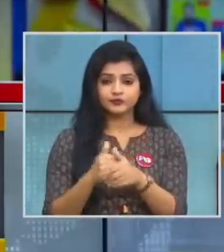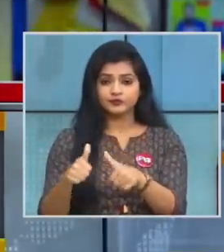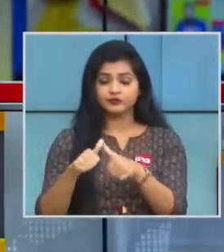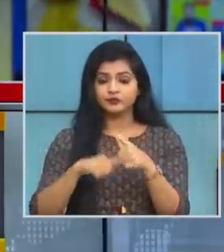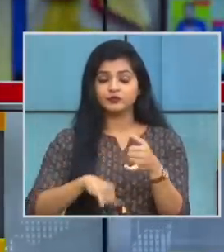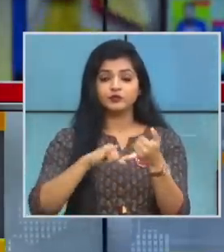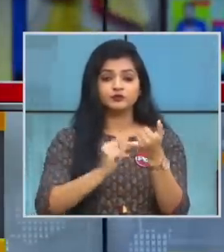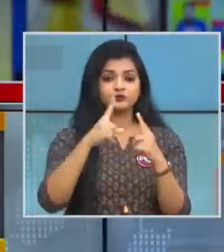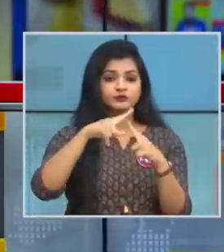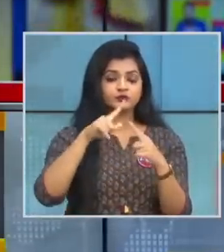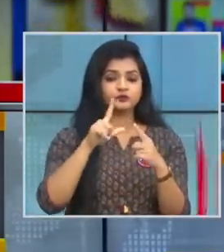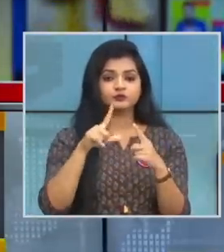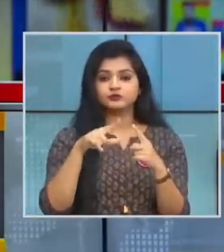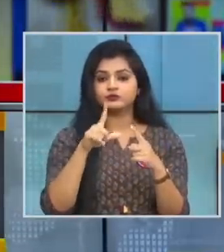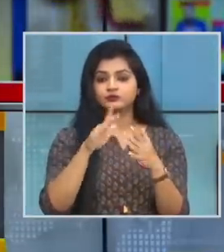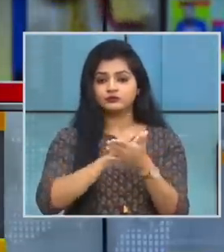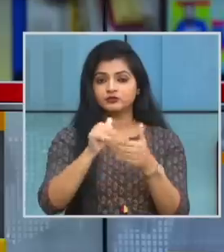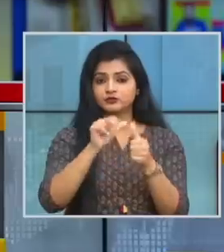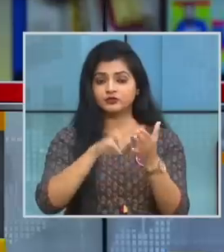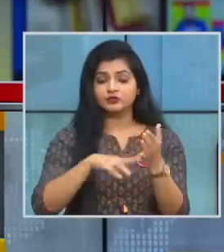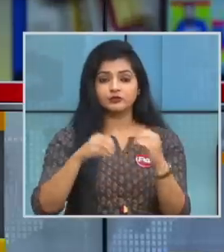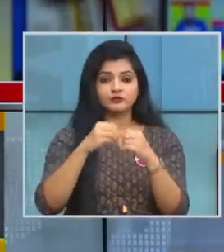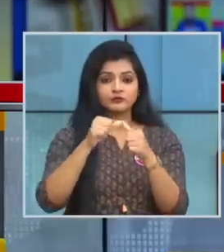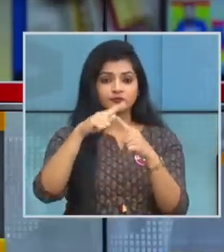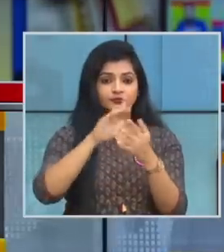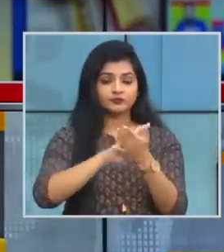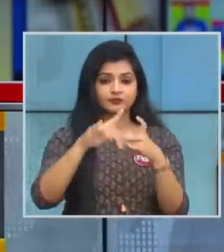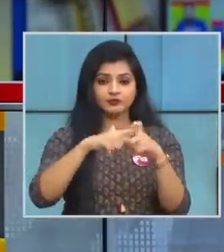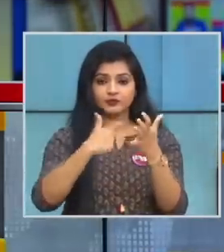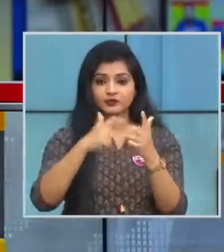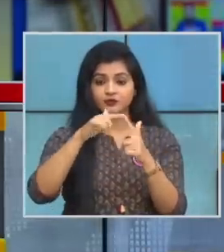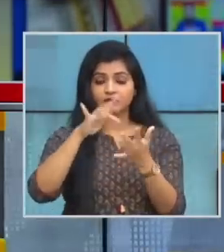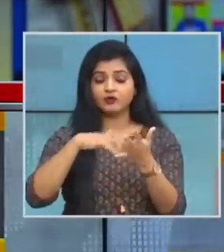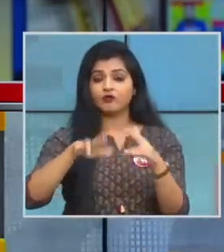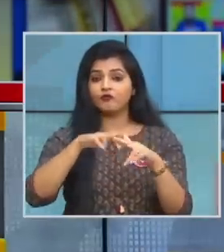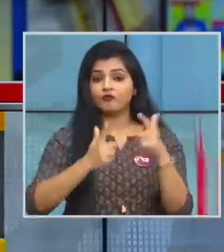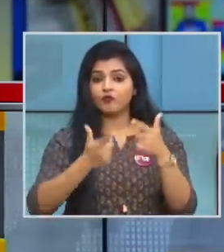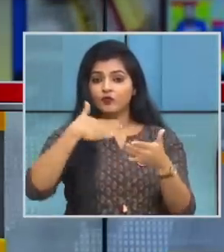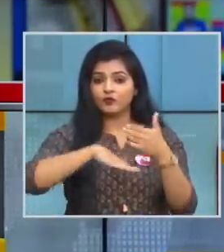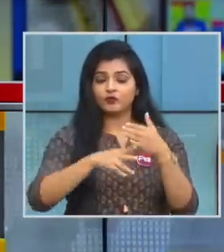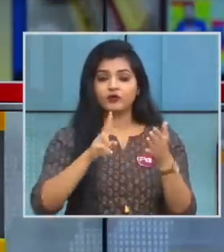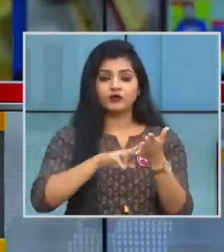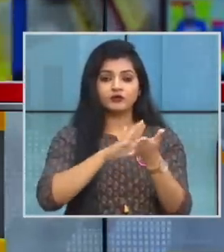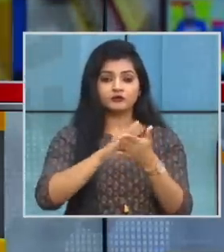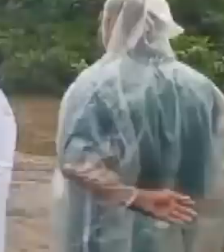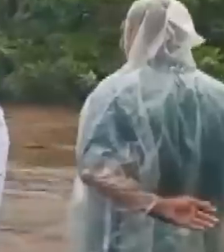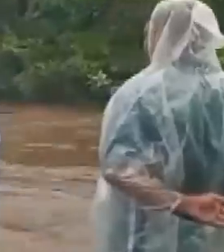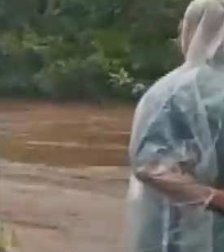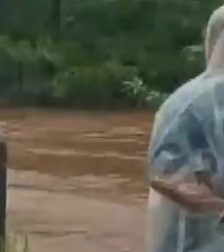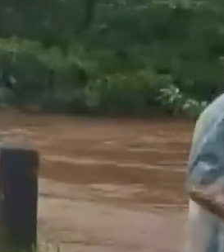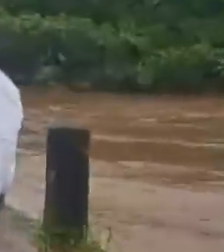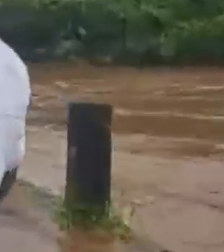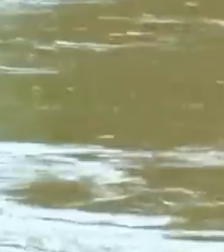സുൽത്താൻ ബത്തേരിയിൽ നിന്ന് ഗുണ്ടൽപേട്ട് വരെയുള്ള ദേശീയപാത എന്ന് പറയുന്നത് വനമേഖലയിലൂടെ കടന്നു പോകുന്ന ദേശീയപാതയാണ്. മുത്തങ്ങ